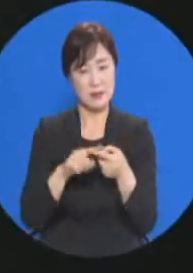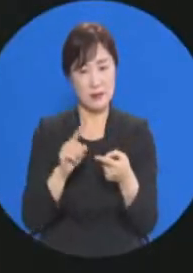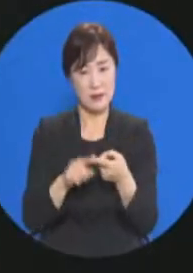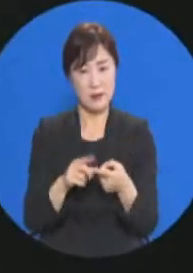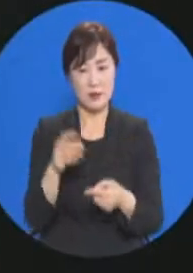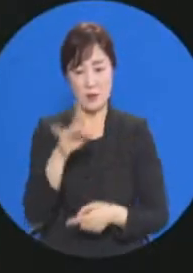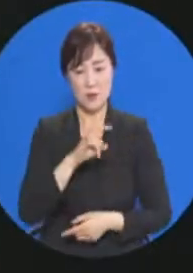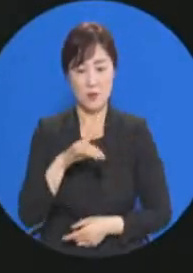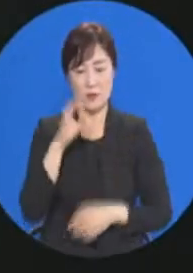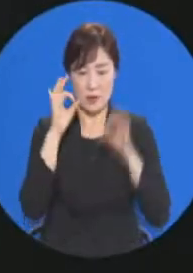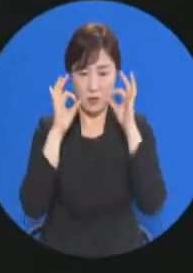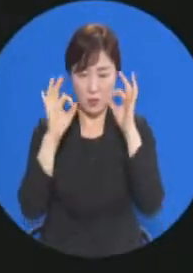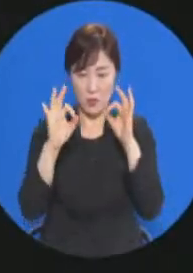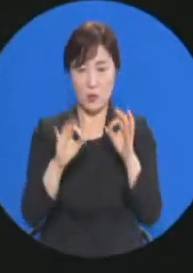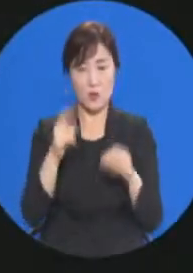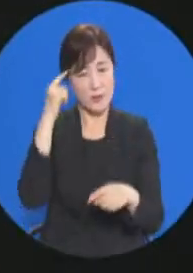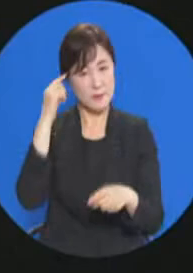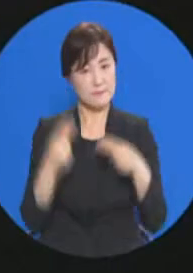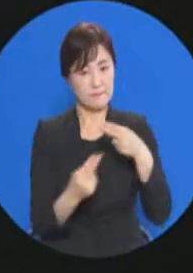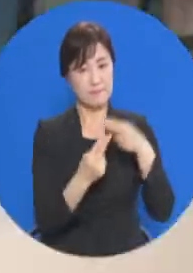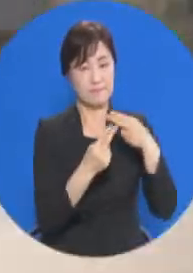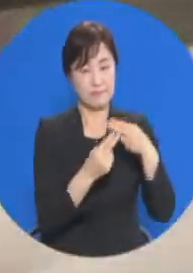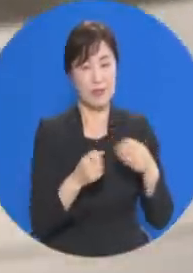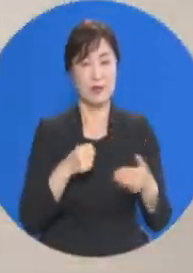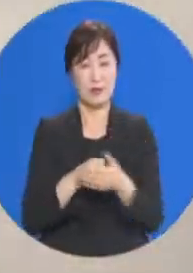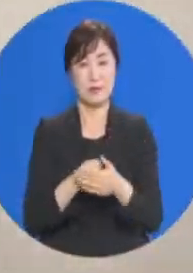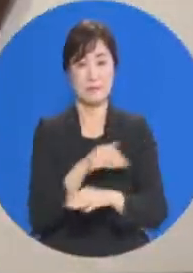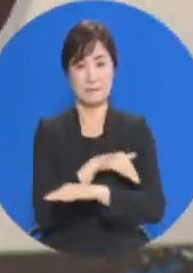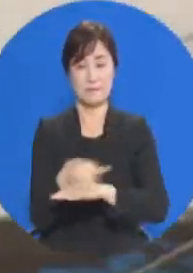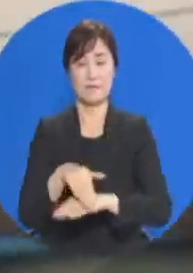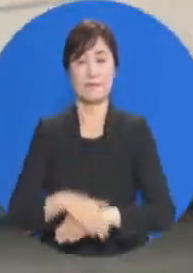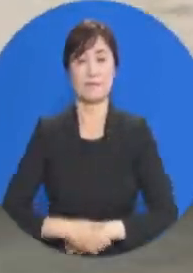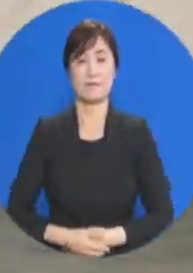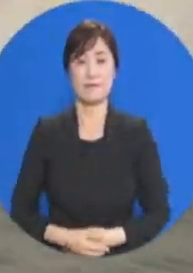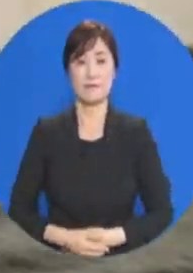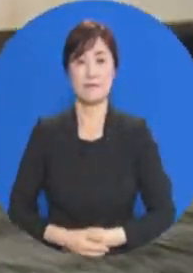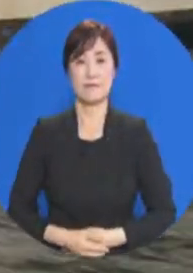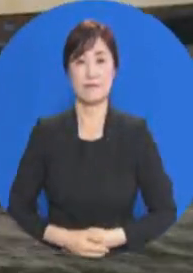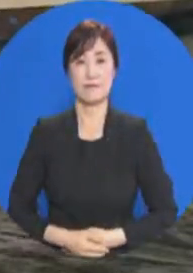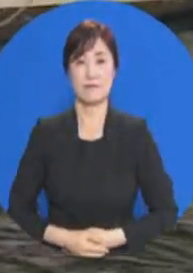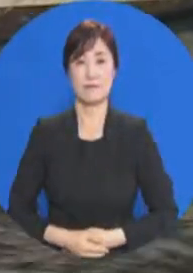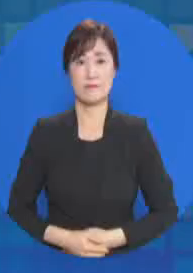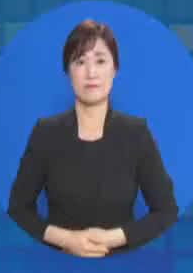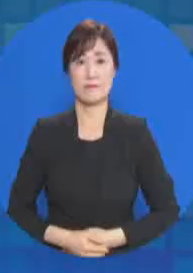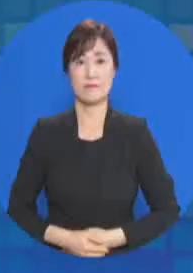여수시는 코로나19 상황 등을 고려해 개최 여부를 결정할 예정이라고 설명했습니다.